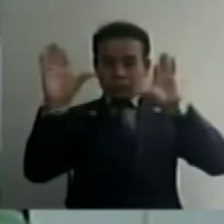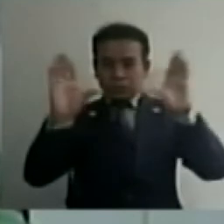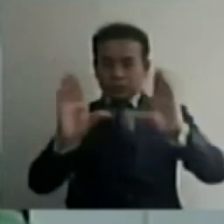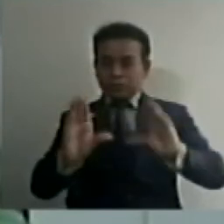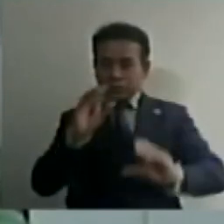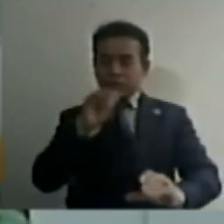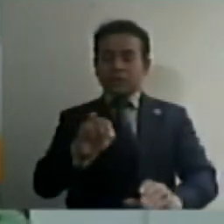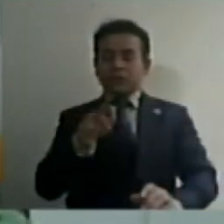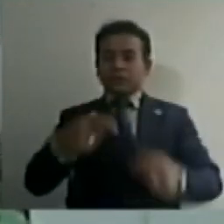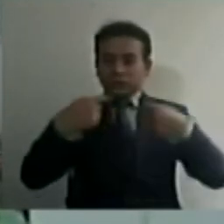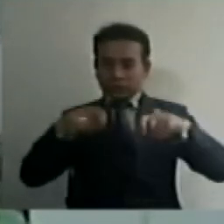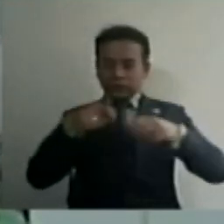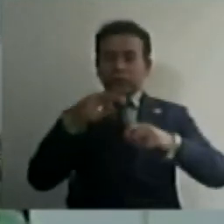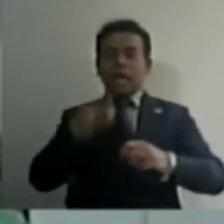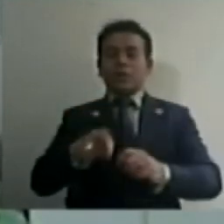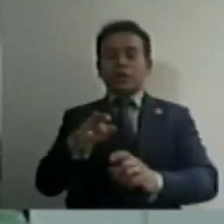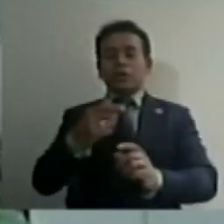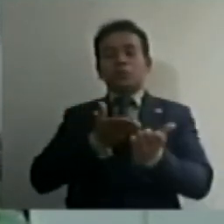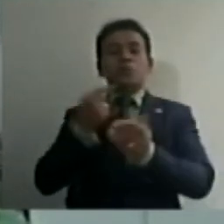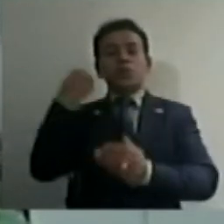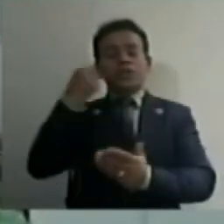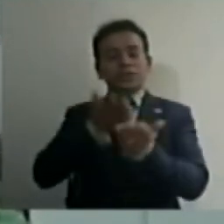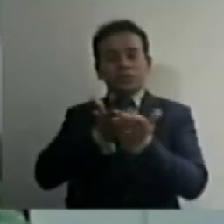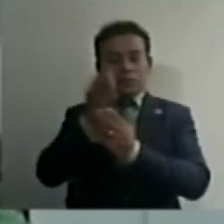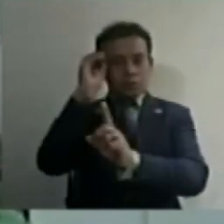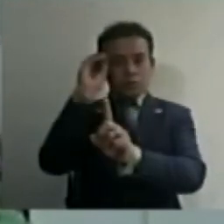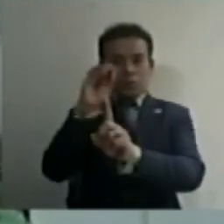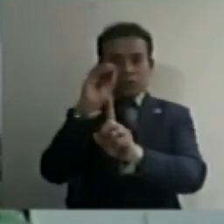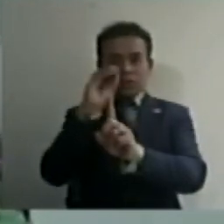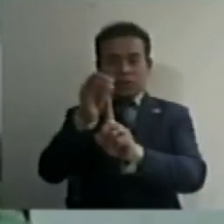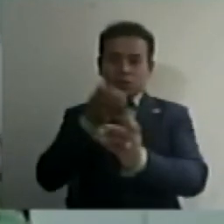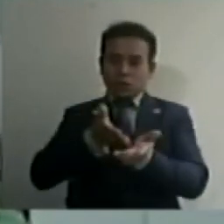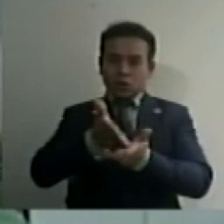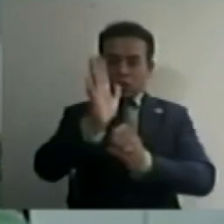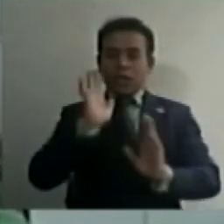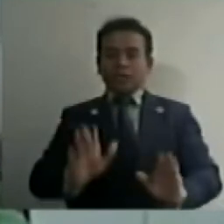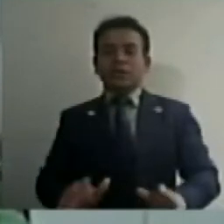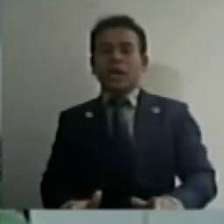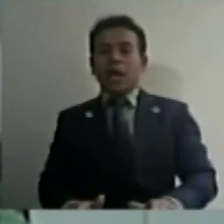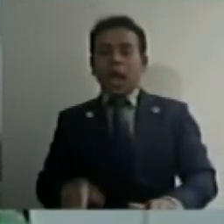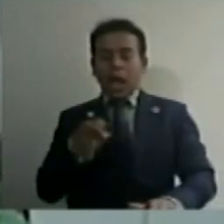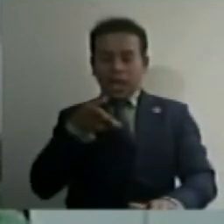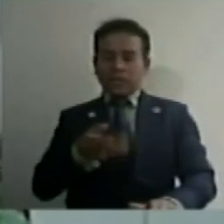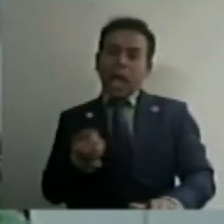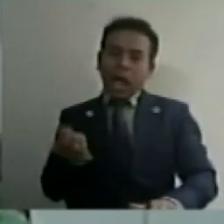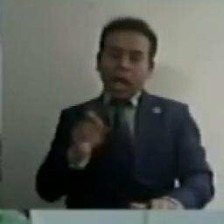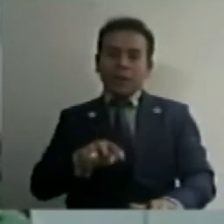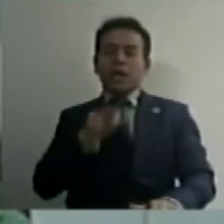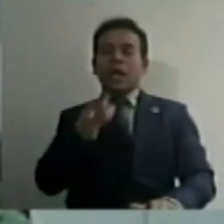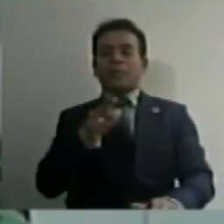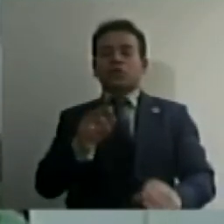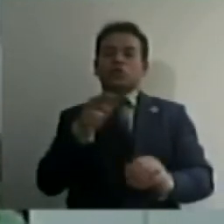এই পরামর্শগুলোর পুনরাবৃত্তি করব। এবং কেন আমরা বারবার পুনরাবৃত্তি করছি, কারণ এখনো আমরা এই